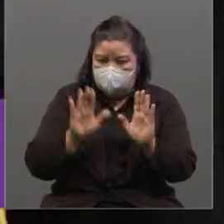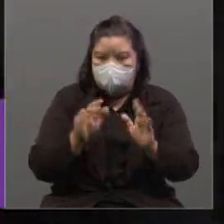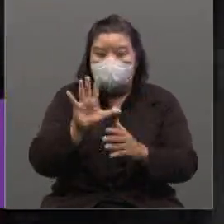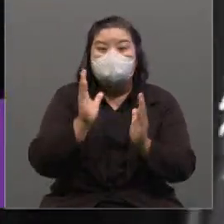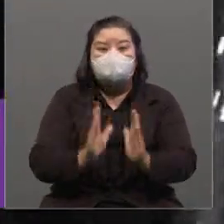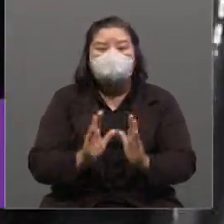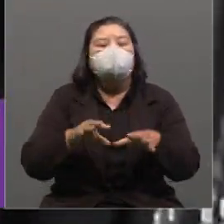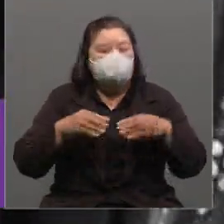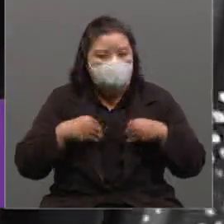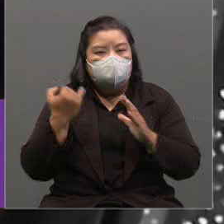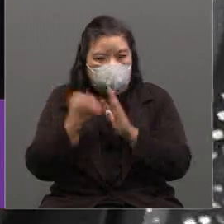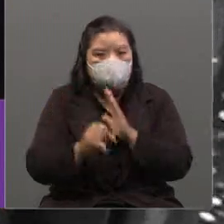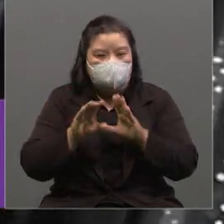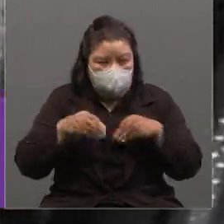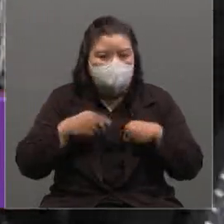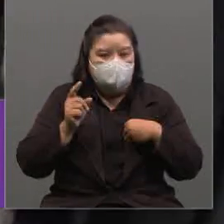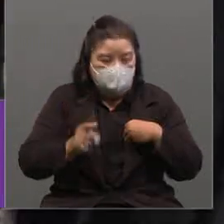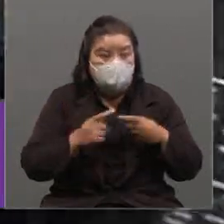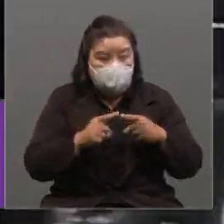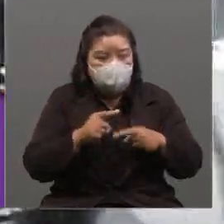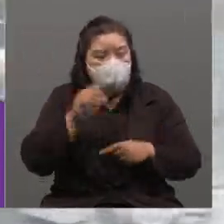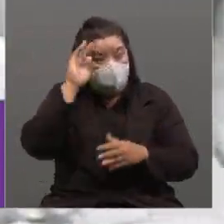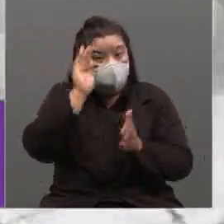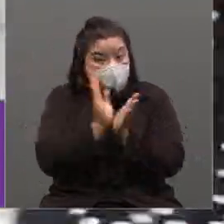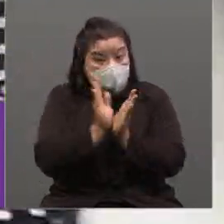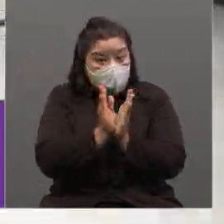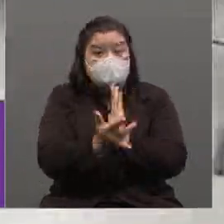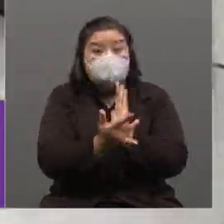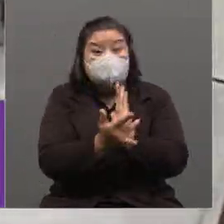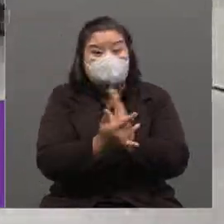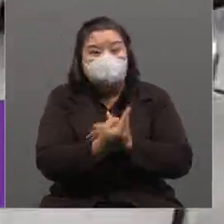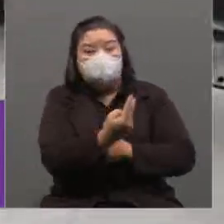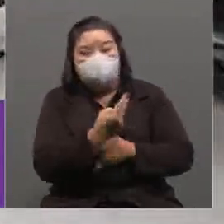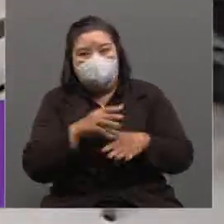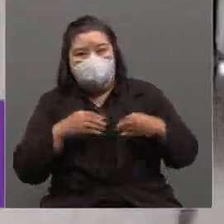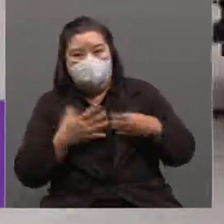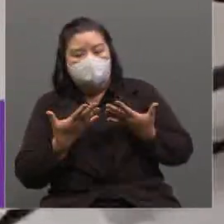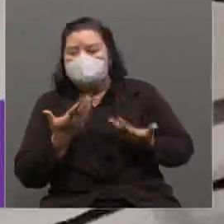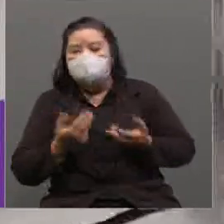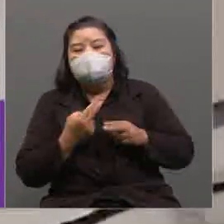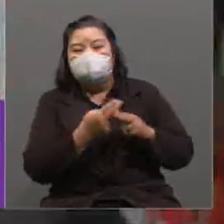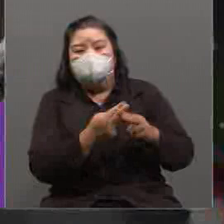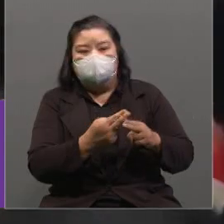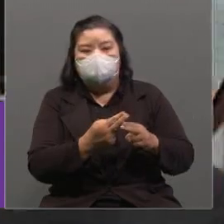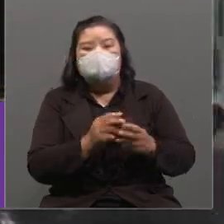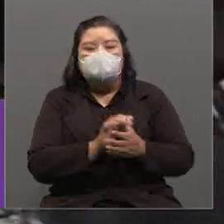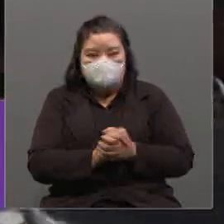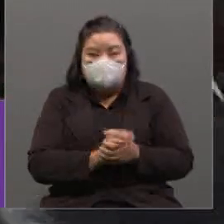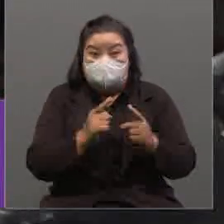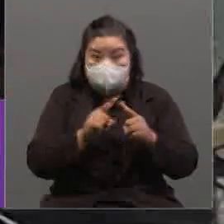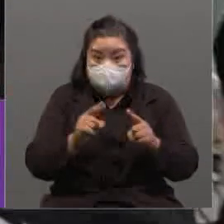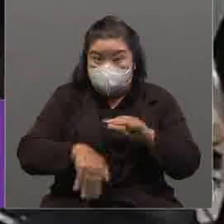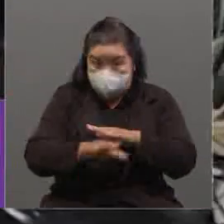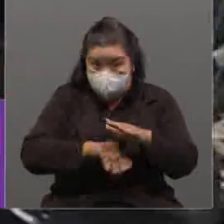การรับสารภาพนะคะส่วนตำรวจสอท2นายที่ให้การปฏิเสธก็ถือว่าเป็นสิทธิ์ของผู้ถูกกล่าวหาที่จะต่อสู้ได้แต่ว่าเบื้องต้